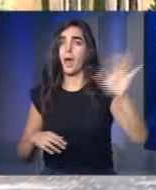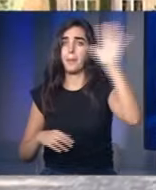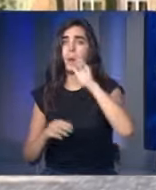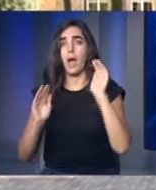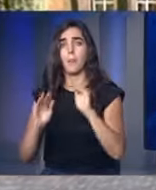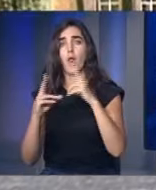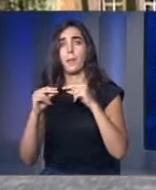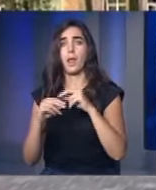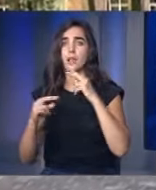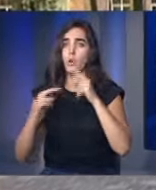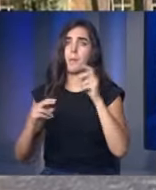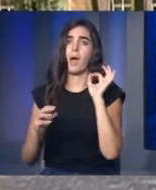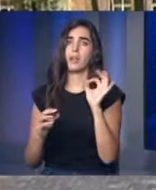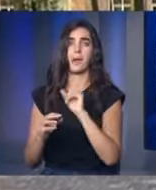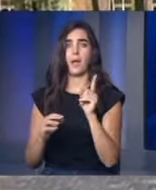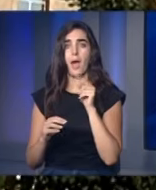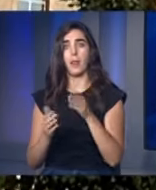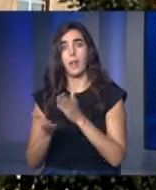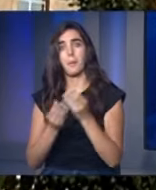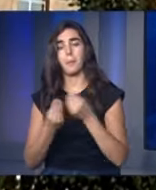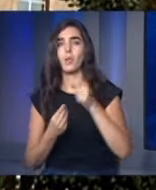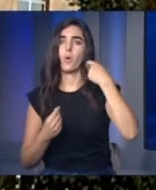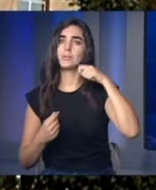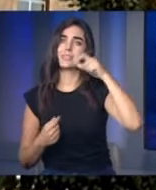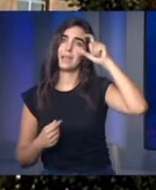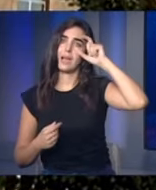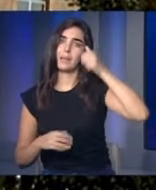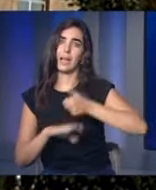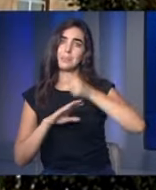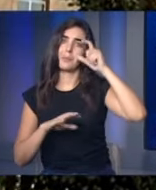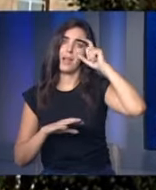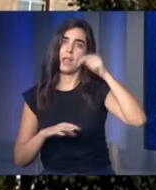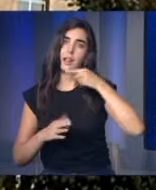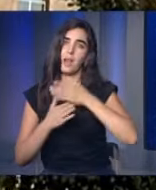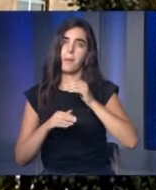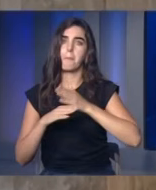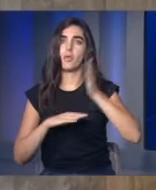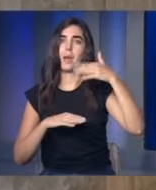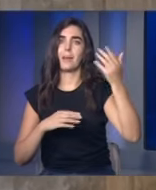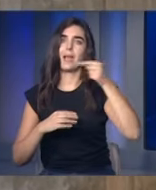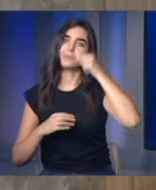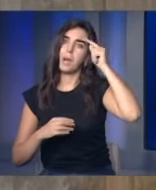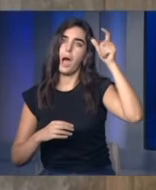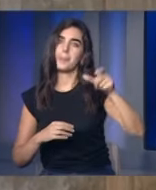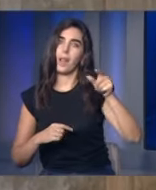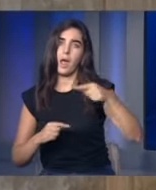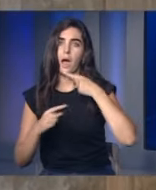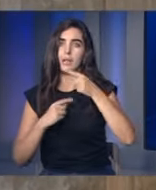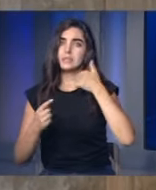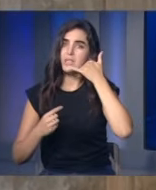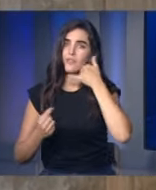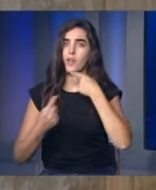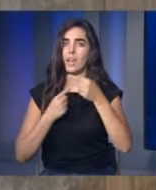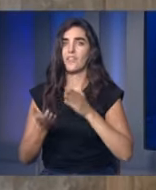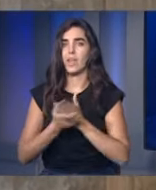لبنان ودرء الأخطار عنه. وقد اطلع الرئيس ميقاطي من وزير الخارجية والمغتربين عبدالله أبو حبيب على حصيلة الاتصالات القائمة في